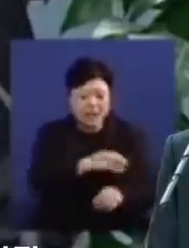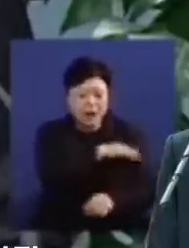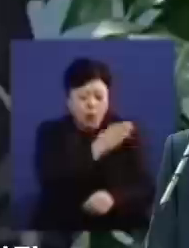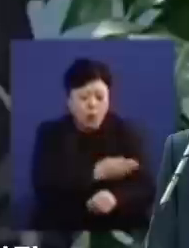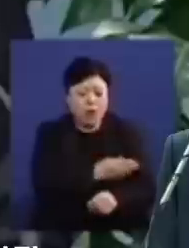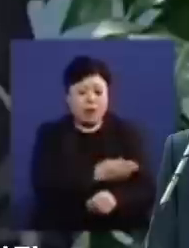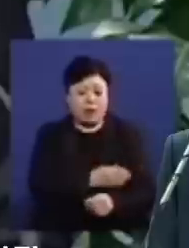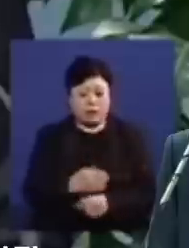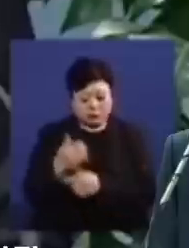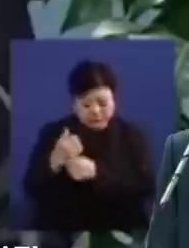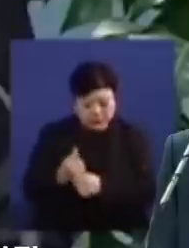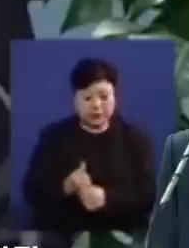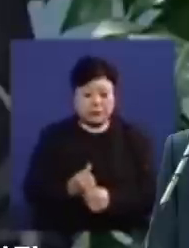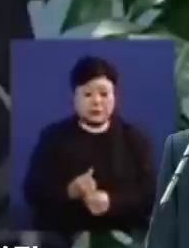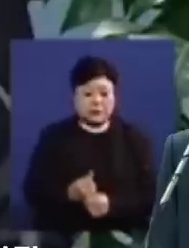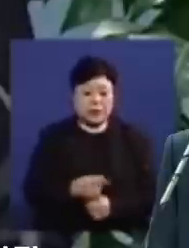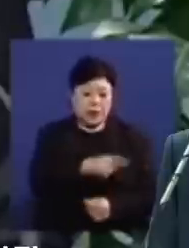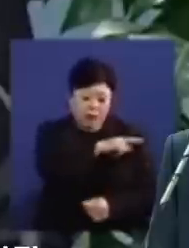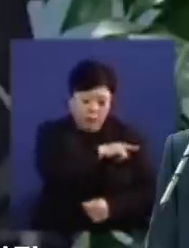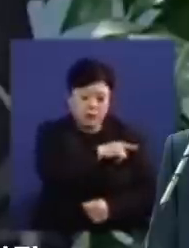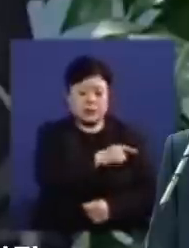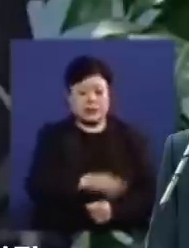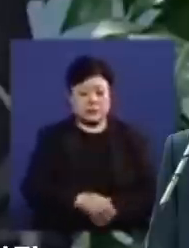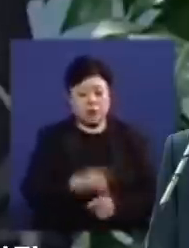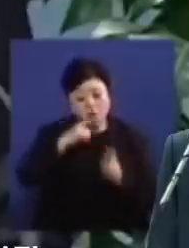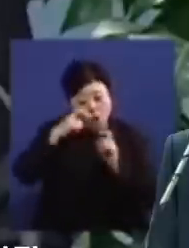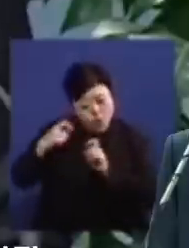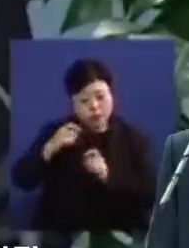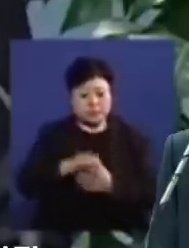자랑인 이생의 자랑을 앞세우도록 유혹했습니다.